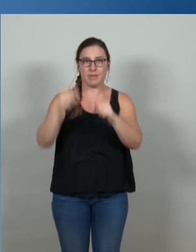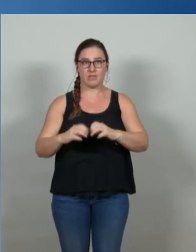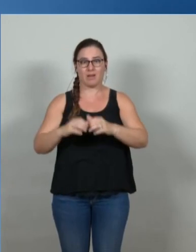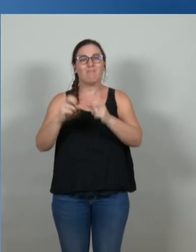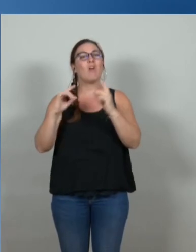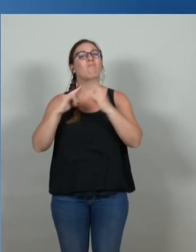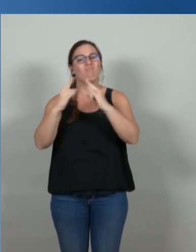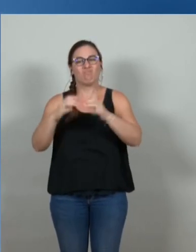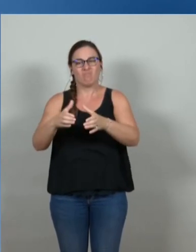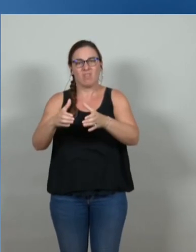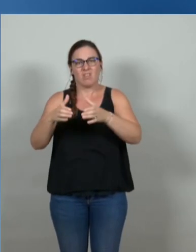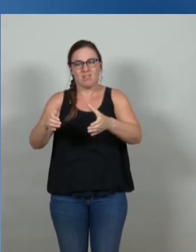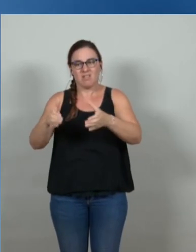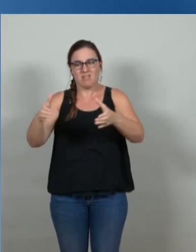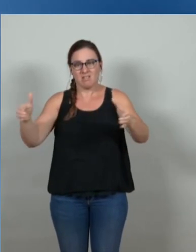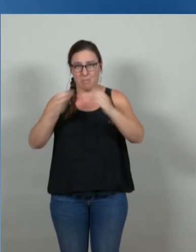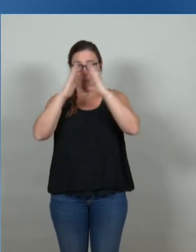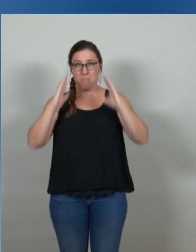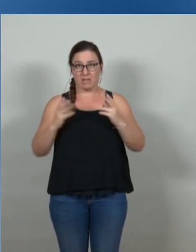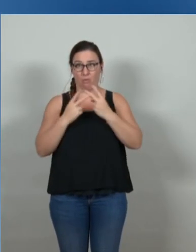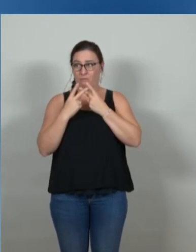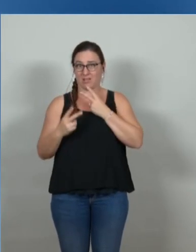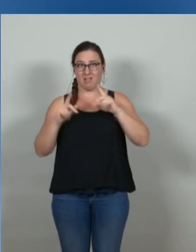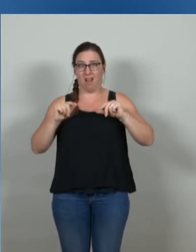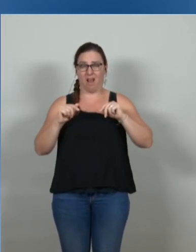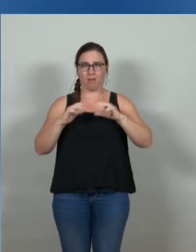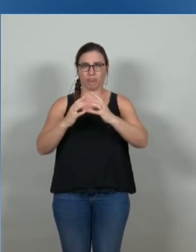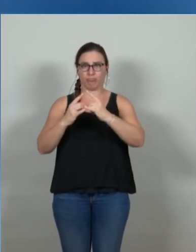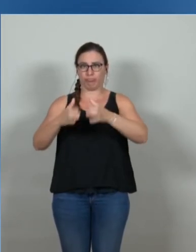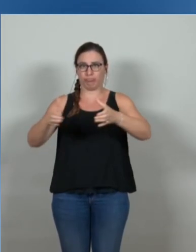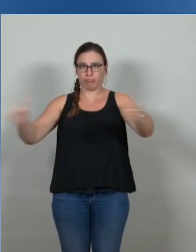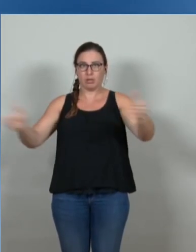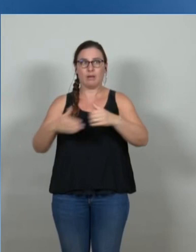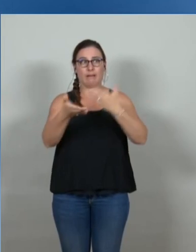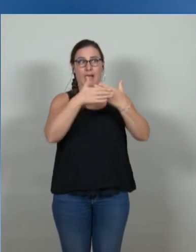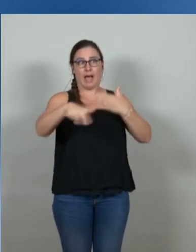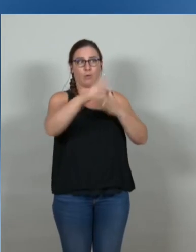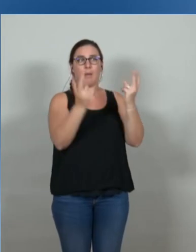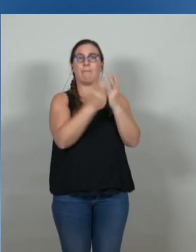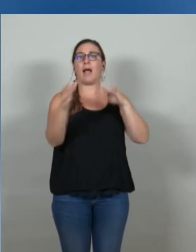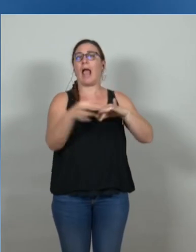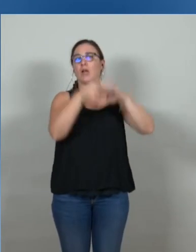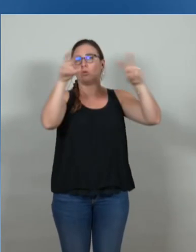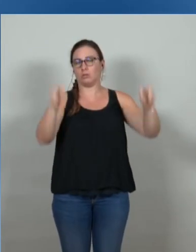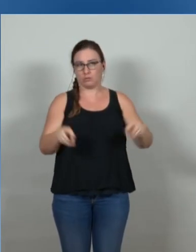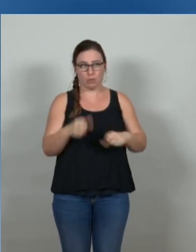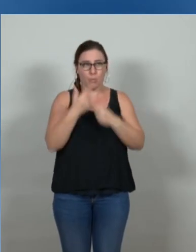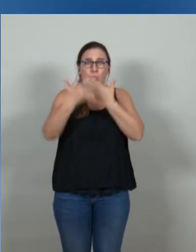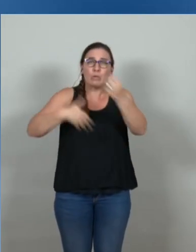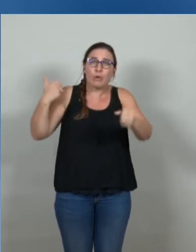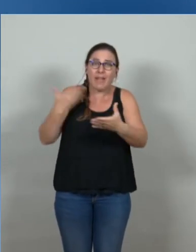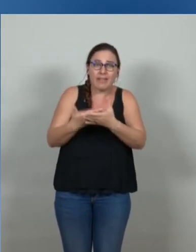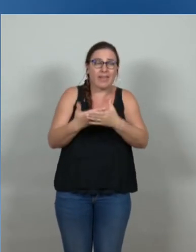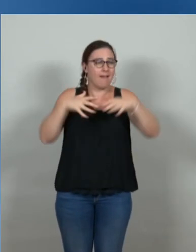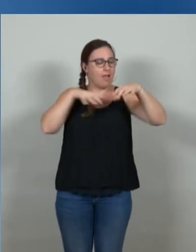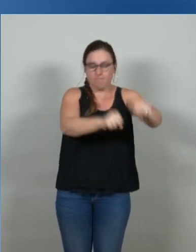semaine juste devant l'habitation d'une riveraine non loin de là le parc de l'Alliance a été occupé plusieurs années d'affilée